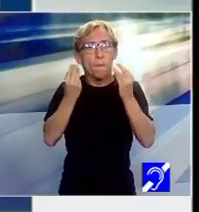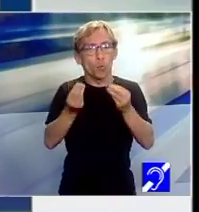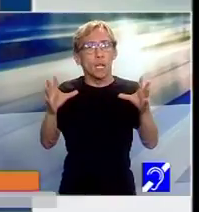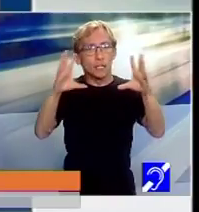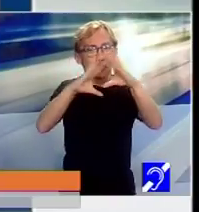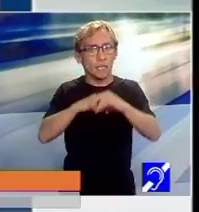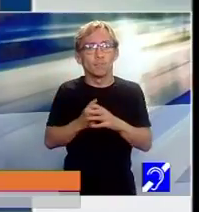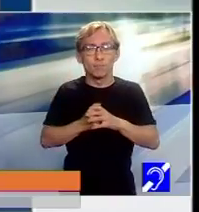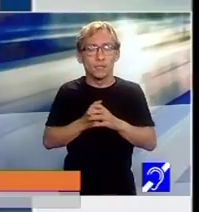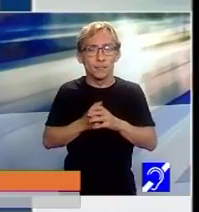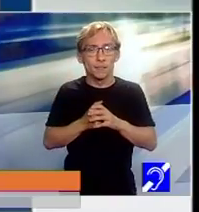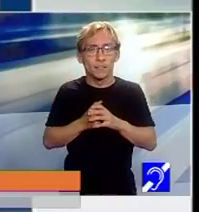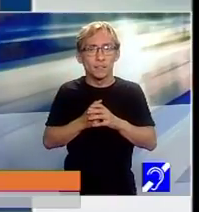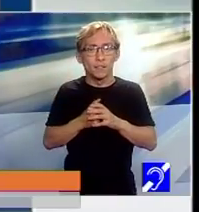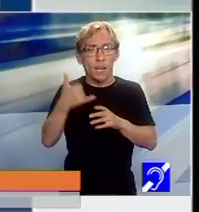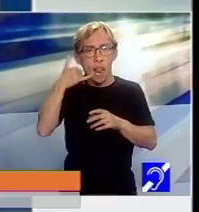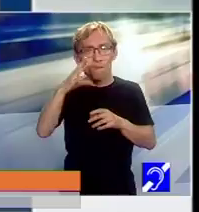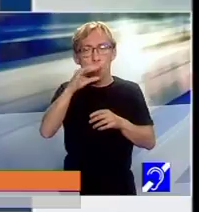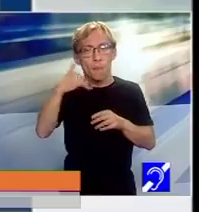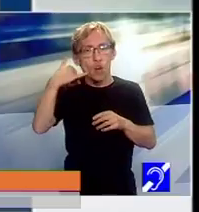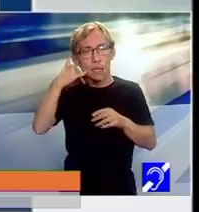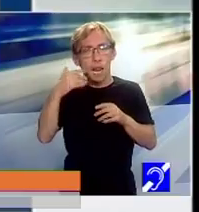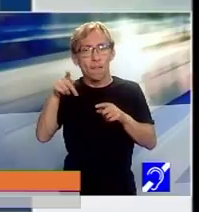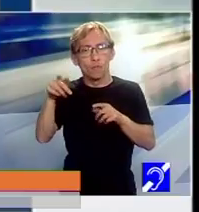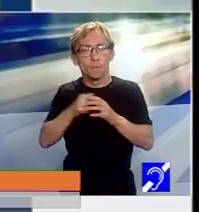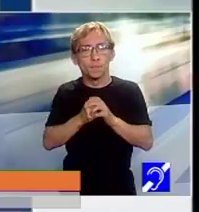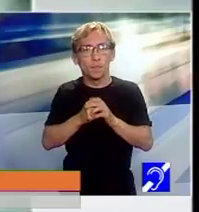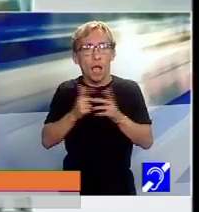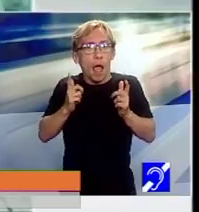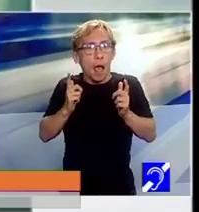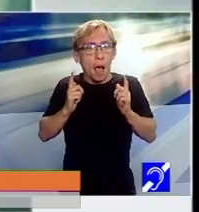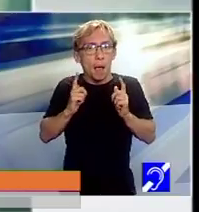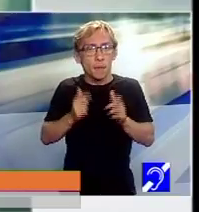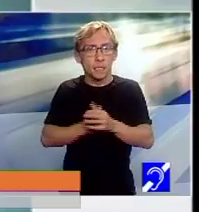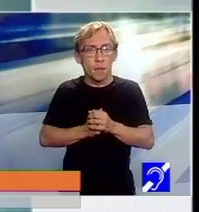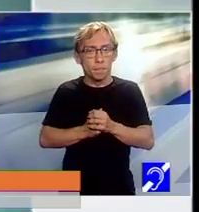Abia aștept să ajung eu. Doar am fost prima